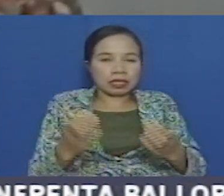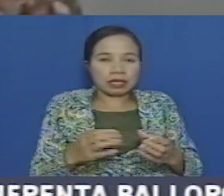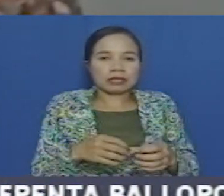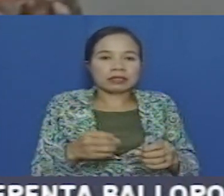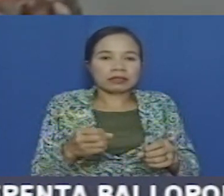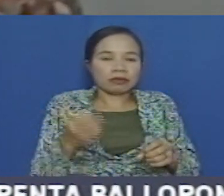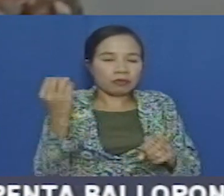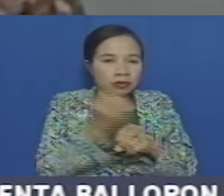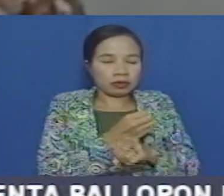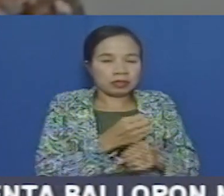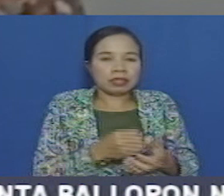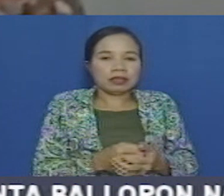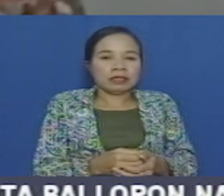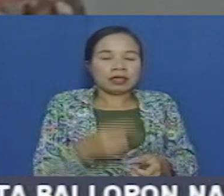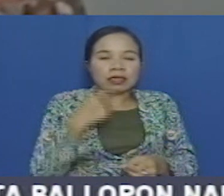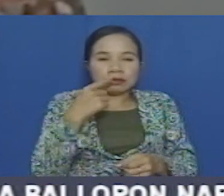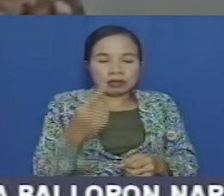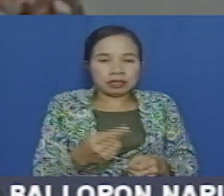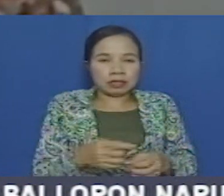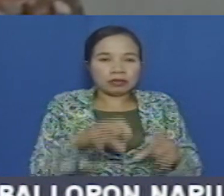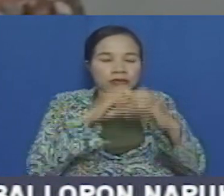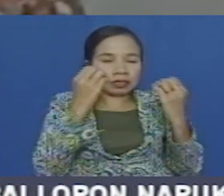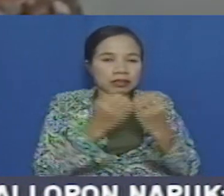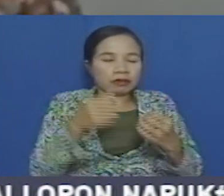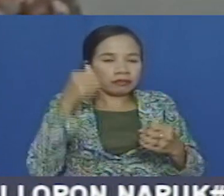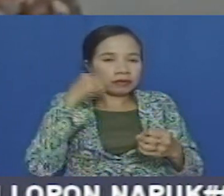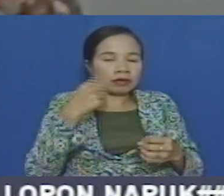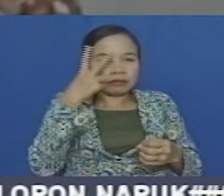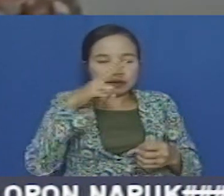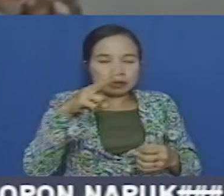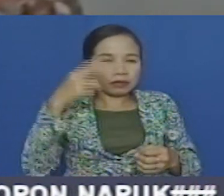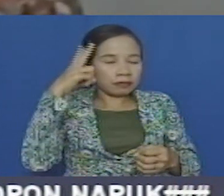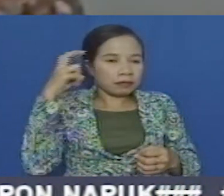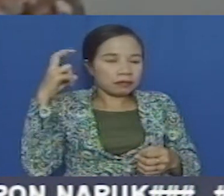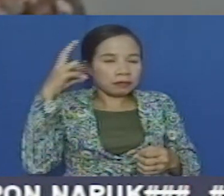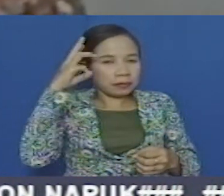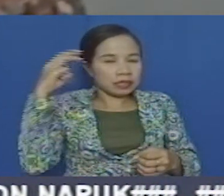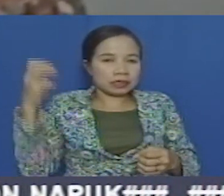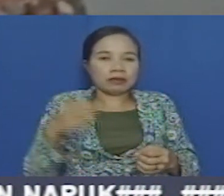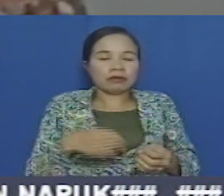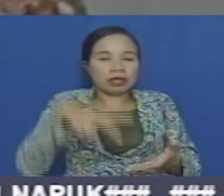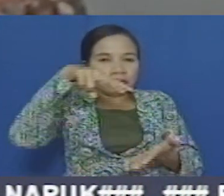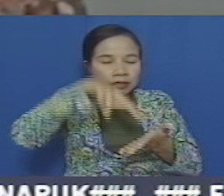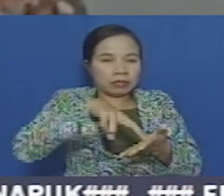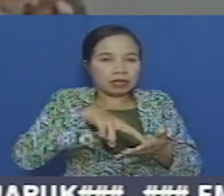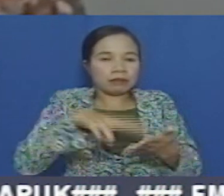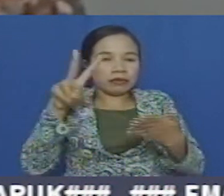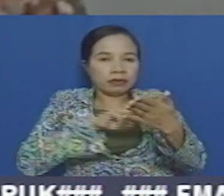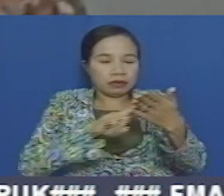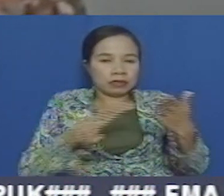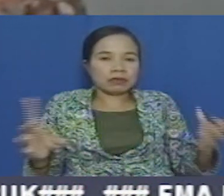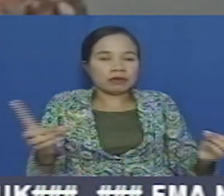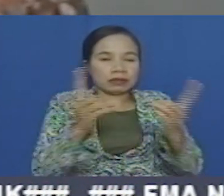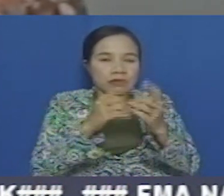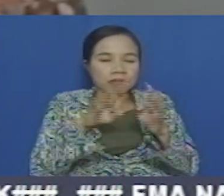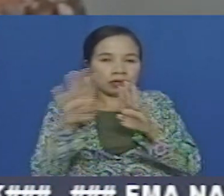kata Rede Feito ne misang ho visang luta ba violasang kontra labarik